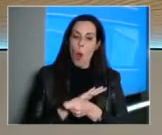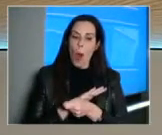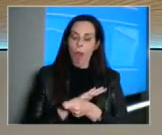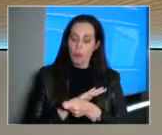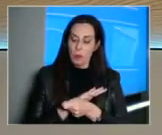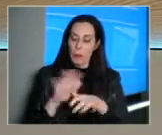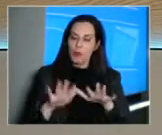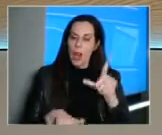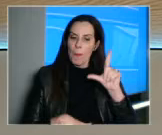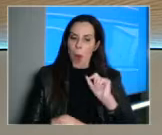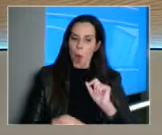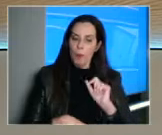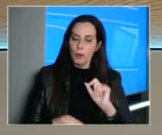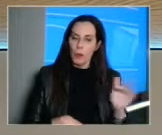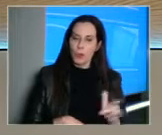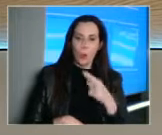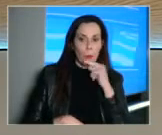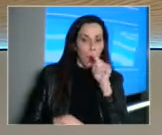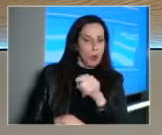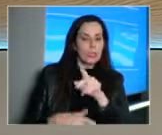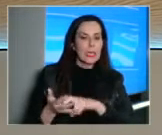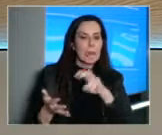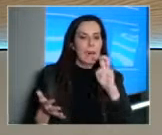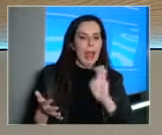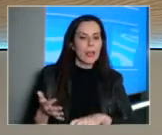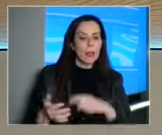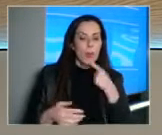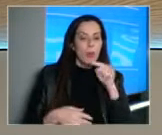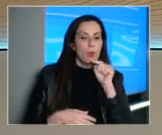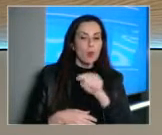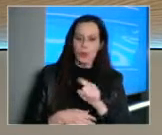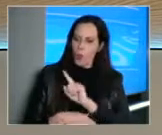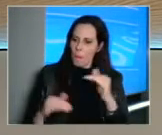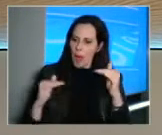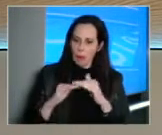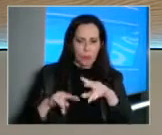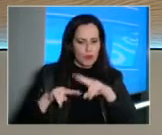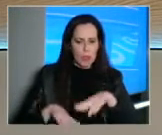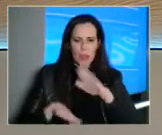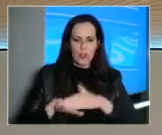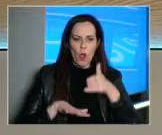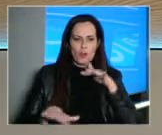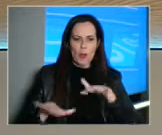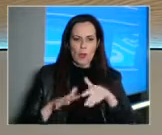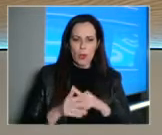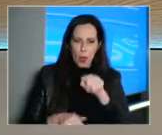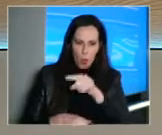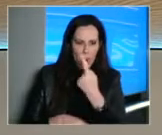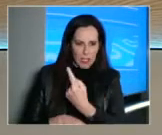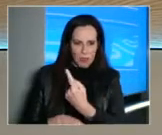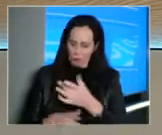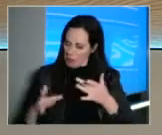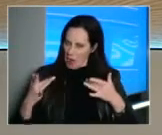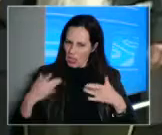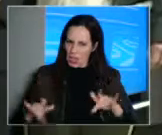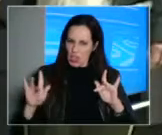ממשל בלוב. באופוזיציה קוראים לטרודו להתפטר וטוענים שאינו ראוי עוד לשמש כראש ממשלה. הוא עצמו